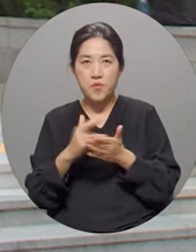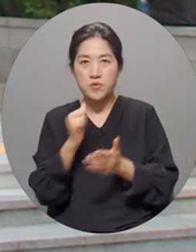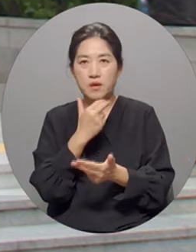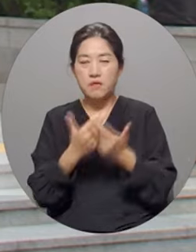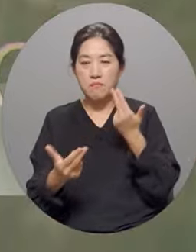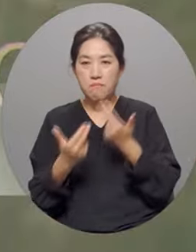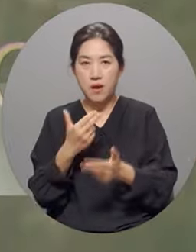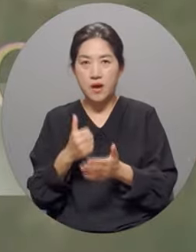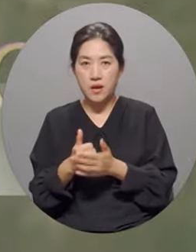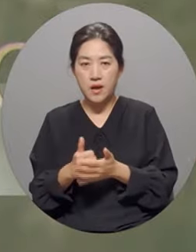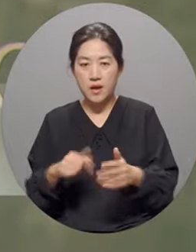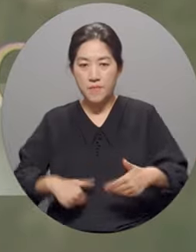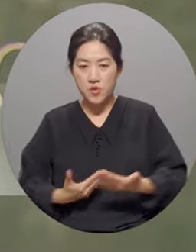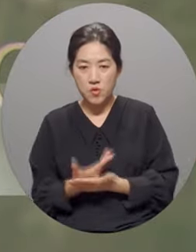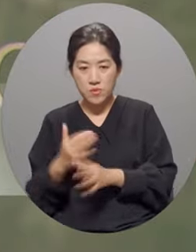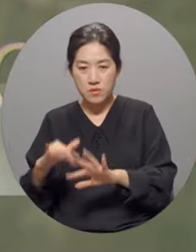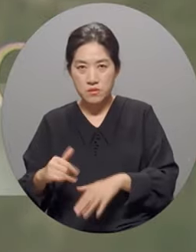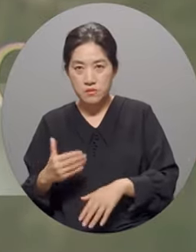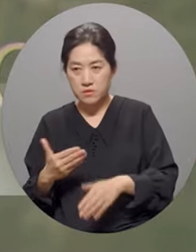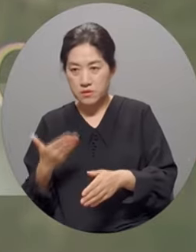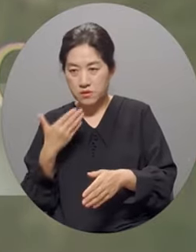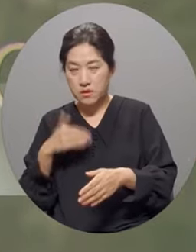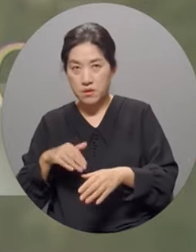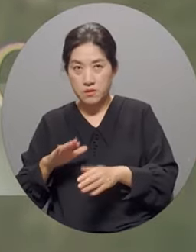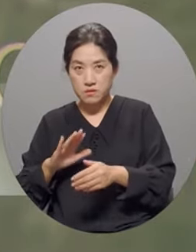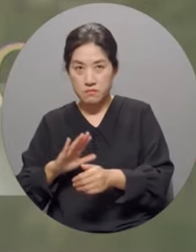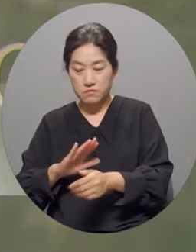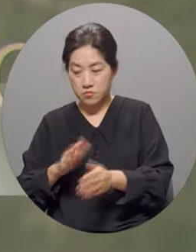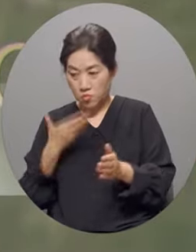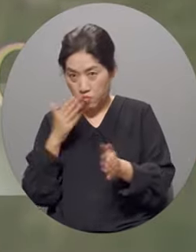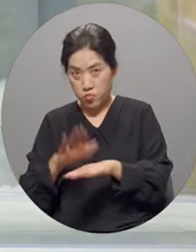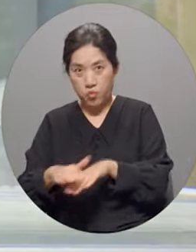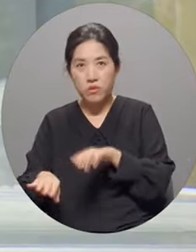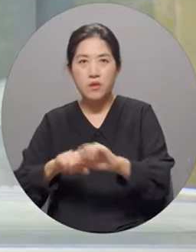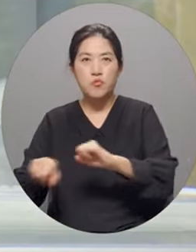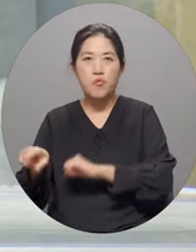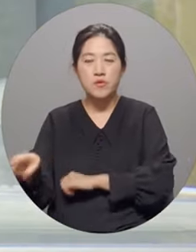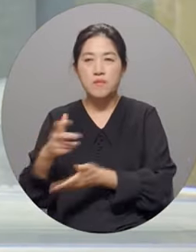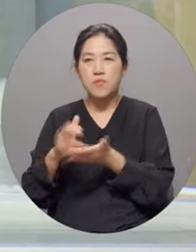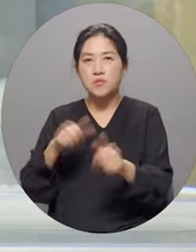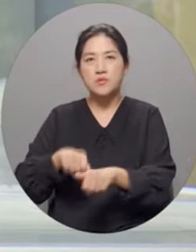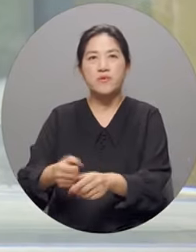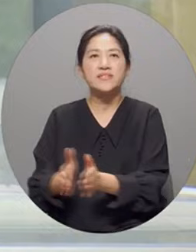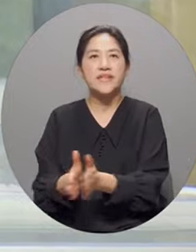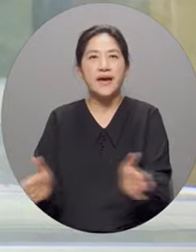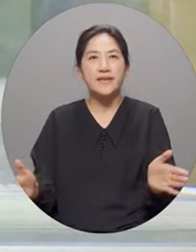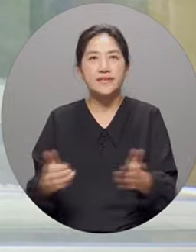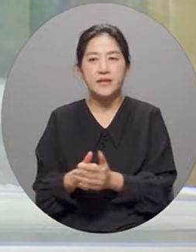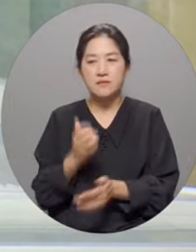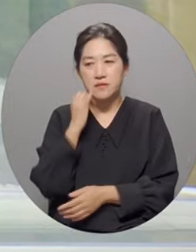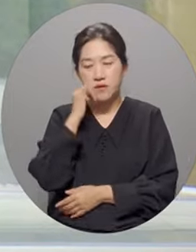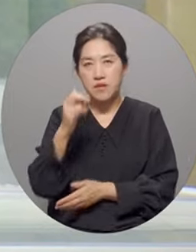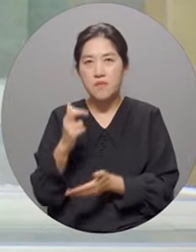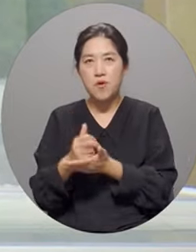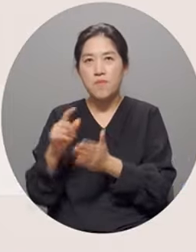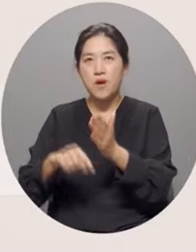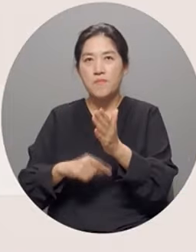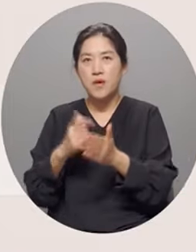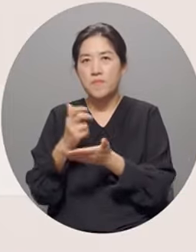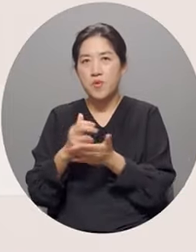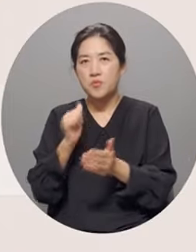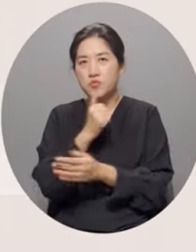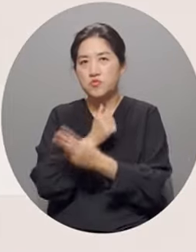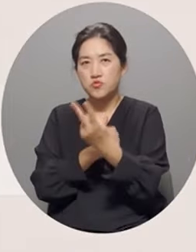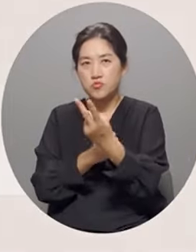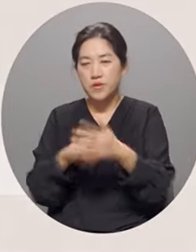관여한 변호사들에 대해 처음으로 징계 절차에 착수했습니다 취재진이 연락한 법무법인의 변호사 두 명과 반성문